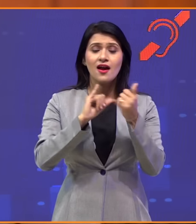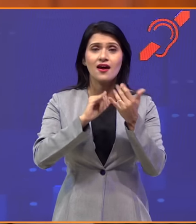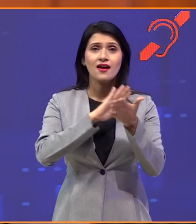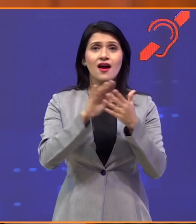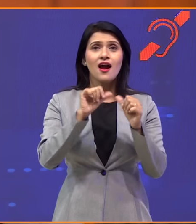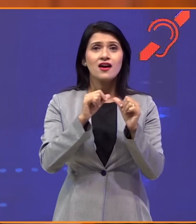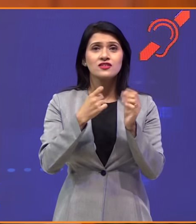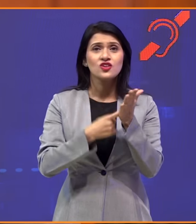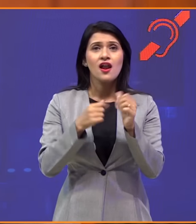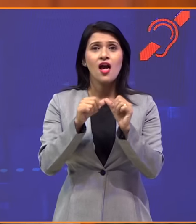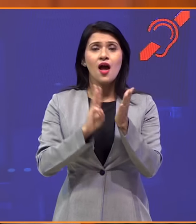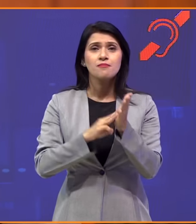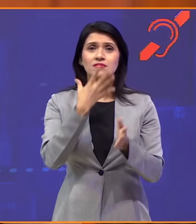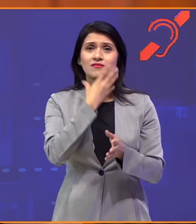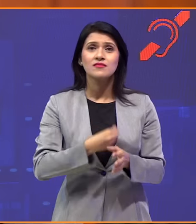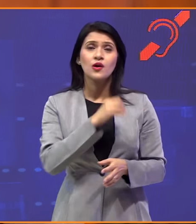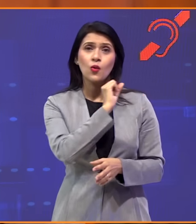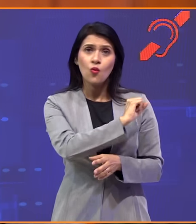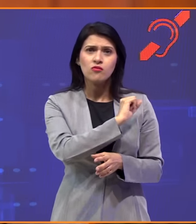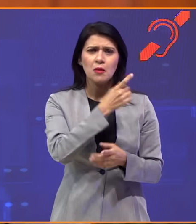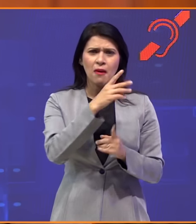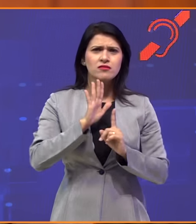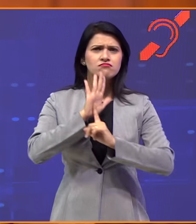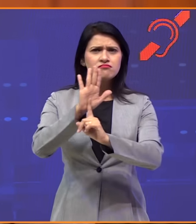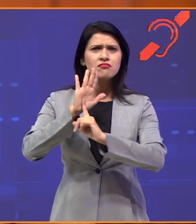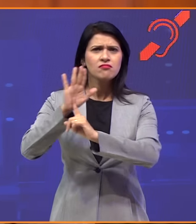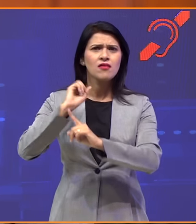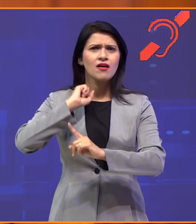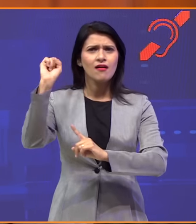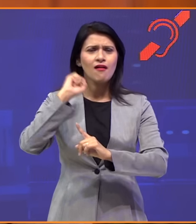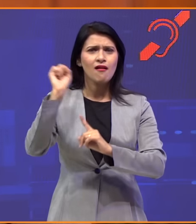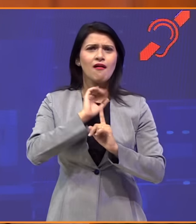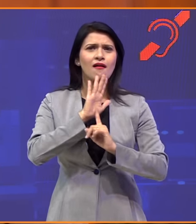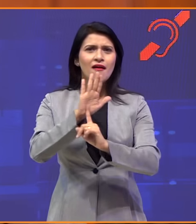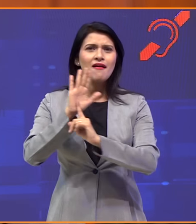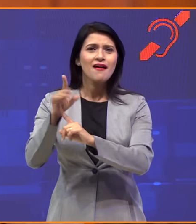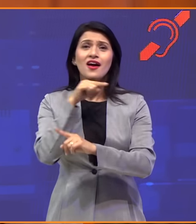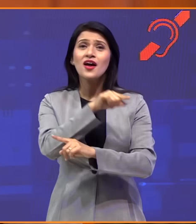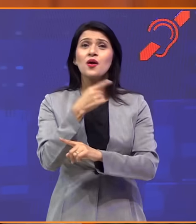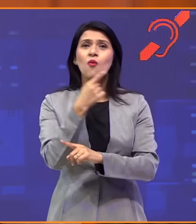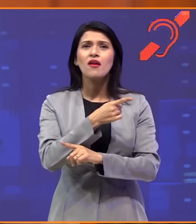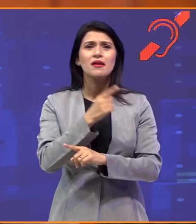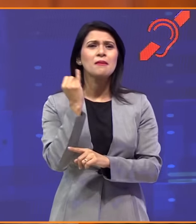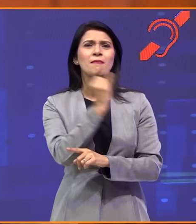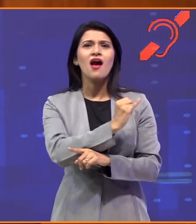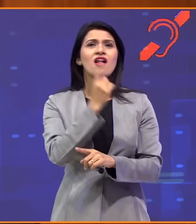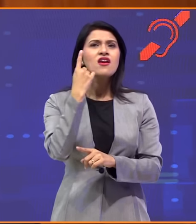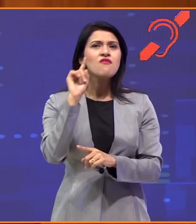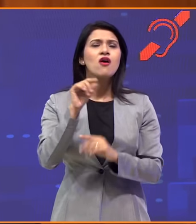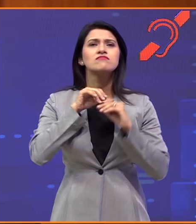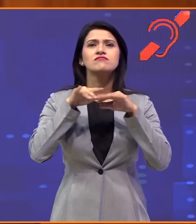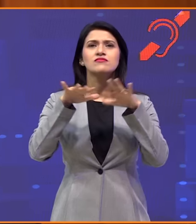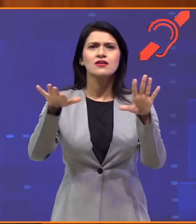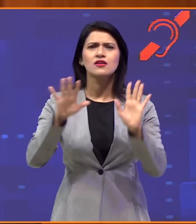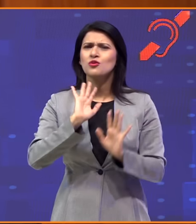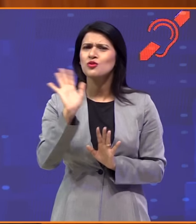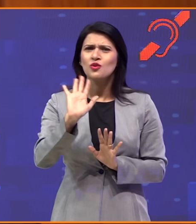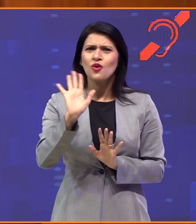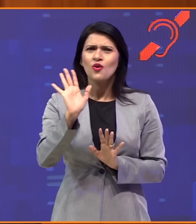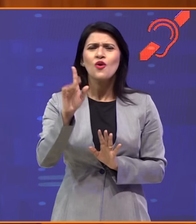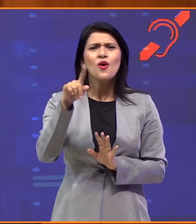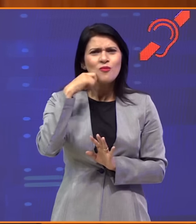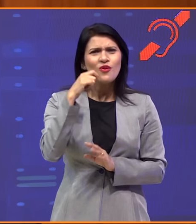सपोर्टर सोशल मीडिया पर बहुत कैंपेन चला रहे हैं कि आसाराम को बदनाम करने के लिए यह फिल्म बनाई जा रही है वो कृपया फिल्म